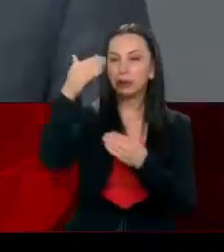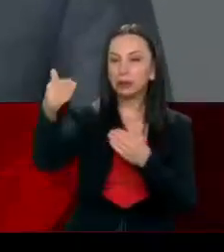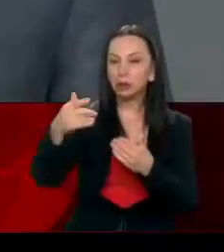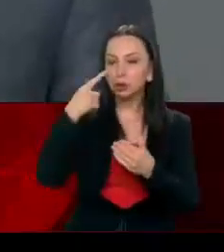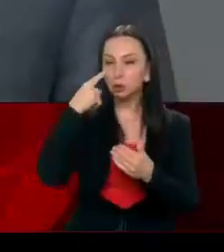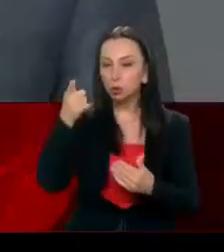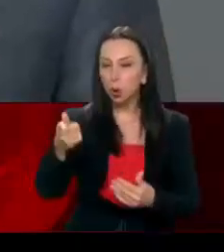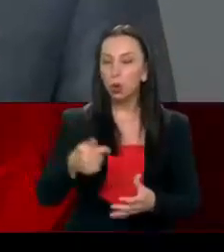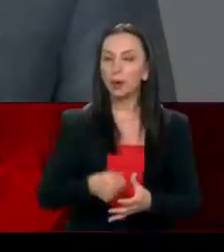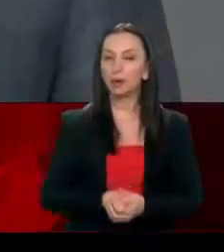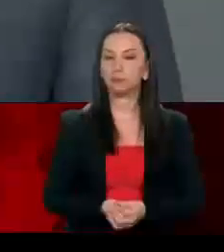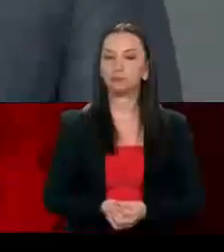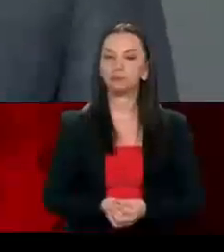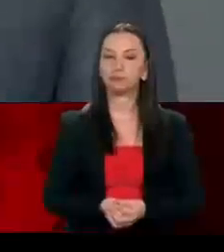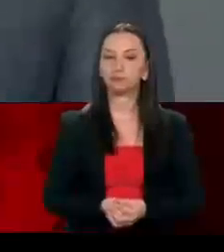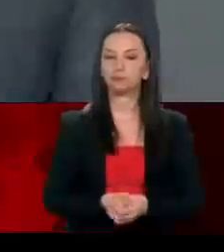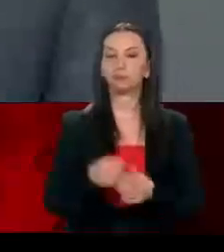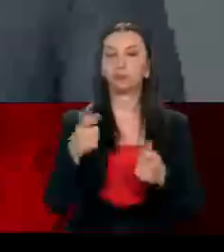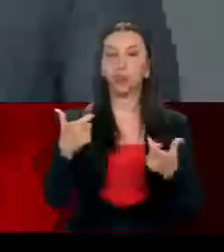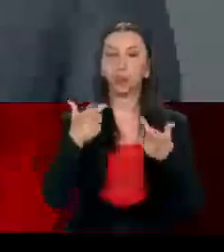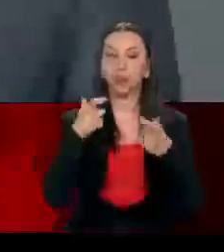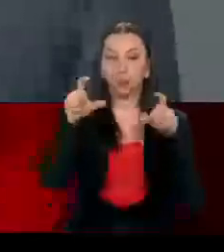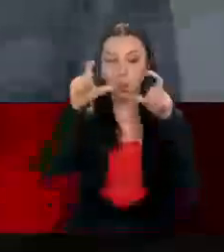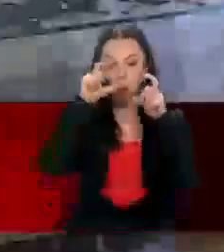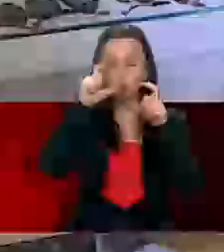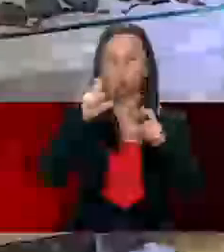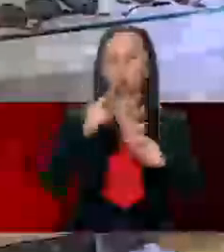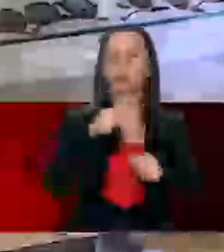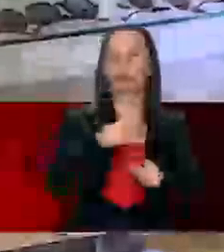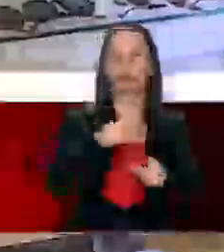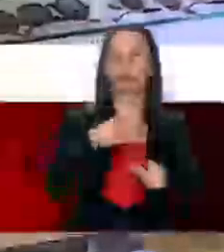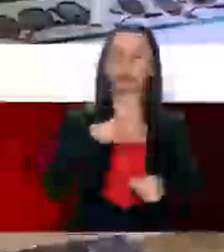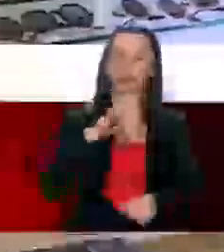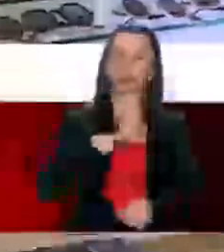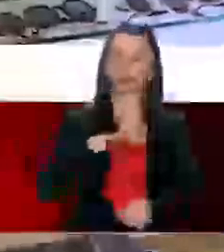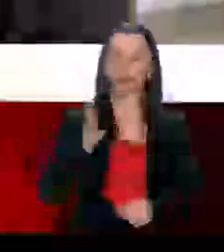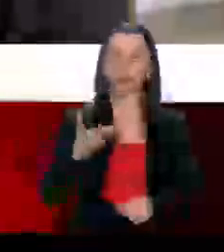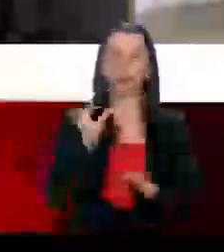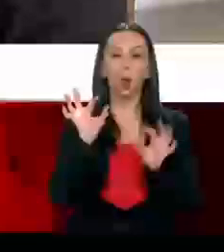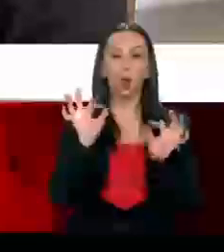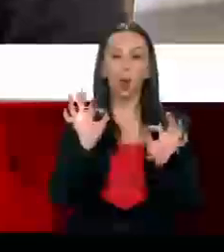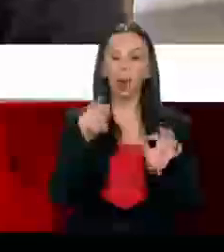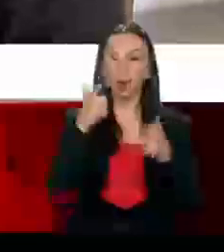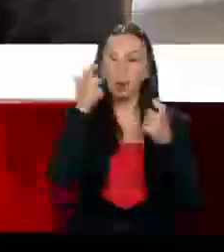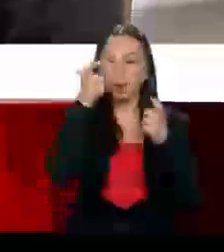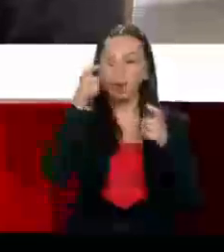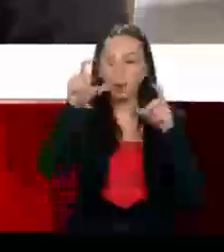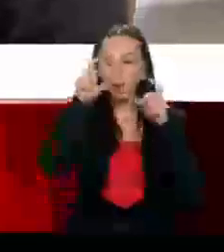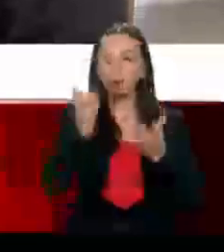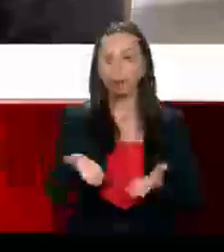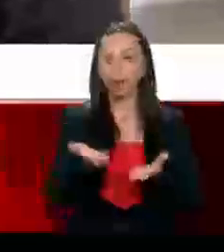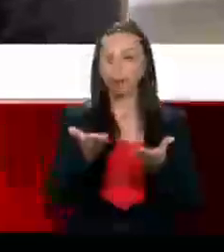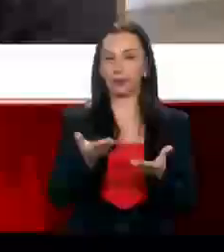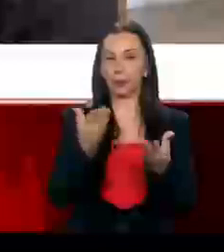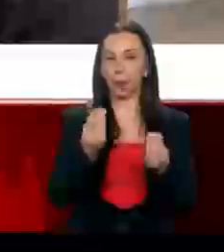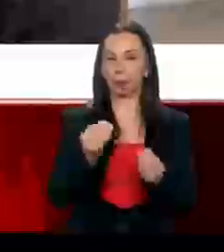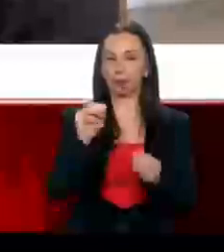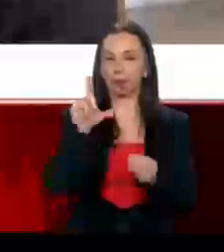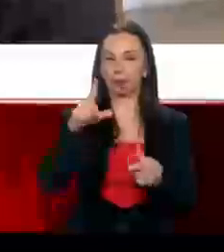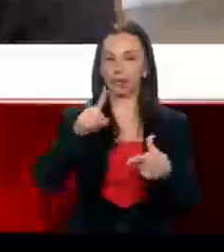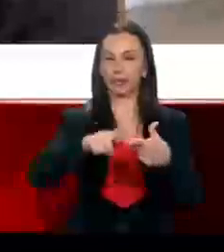bütün aktivitelerinde aslında koruyucu gözlük takmasını istiyoruz. Onun için en önemli dikkat edilecek şey gözlüğün hafif olması.